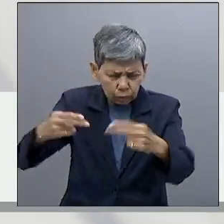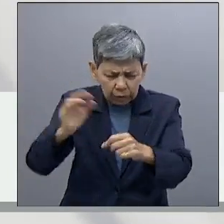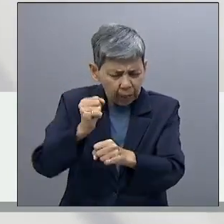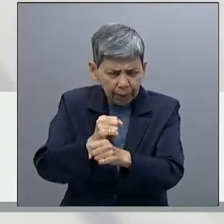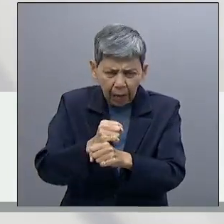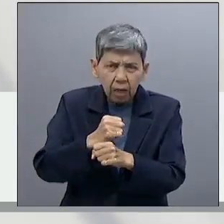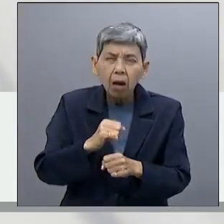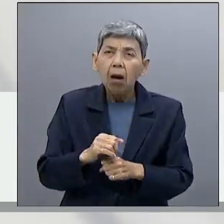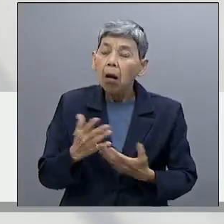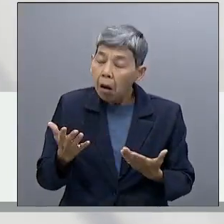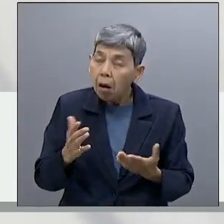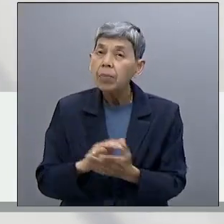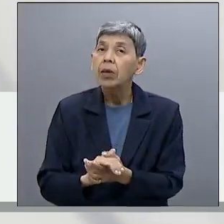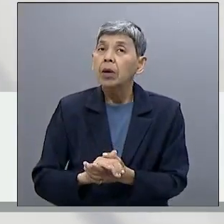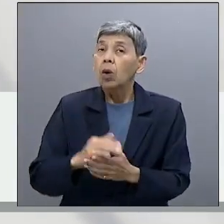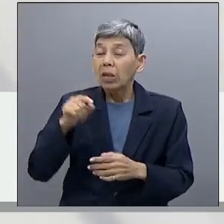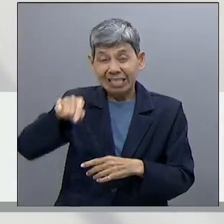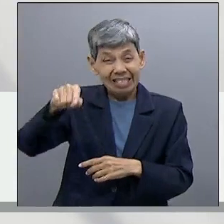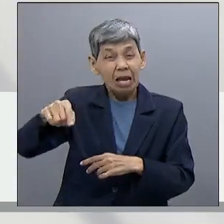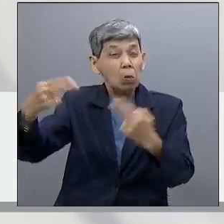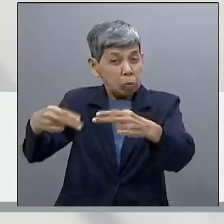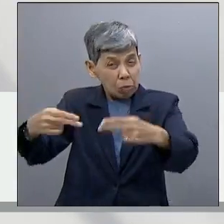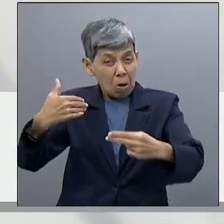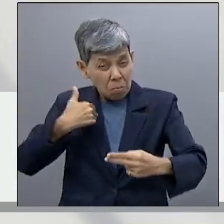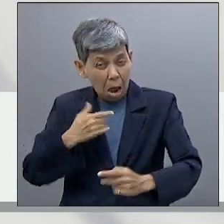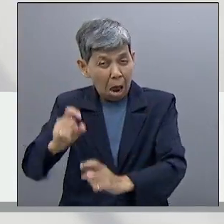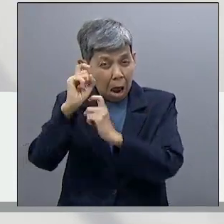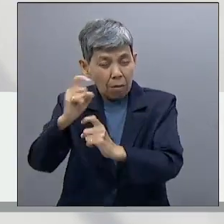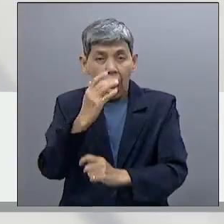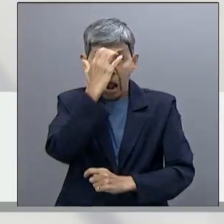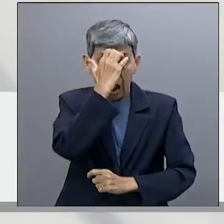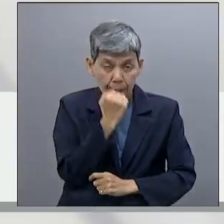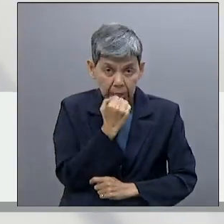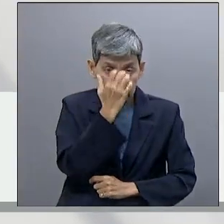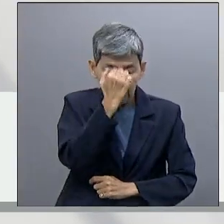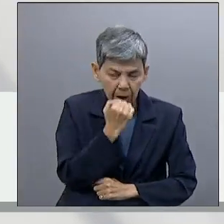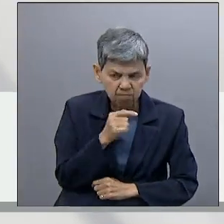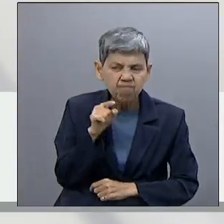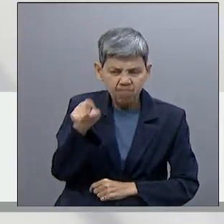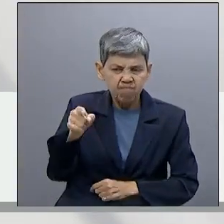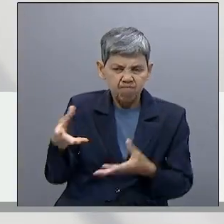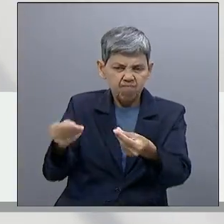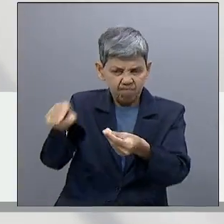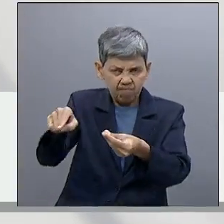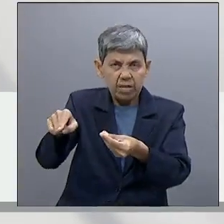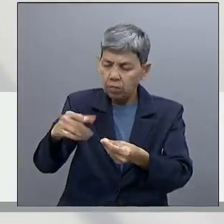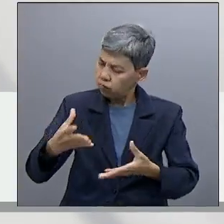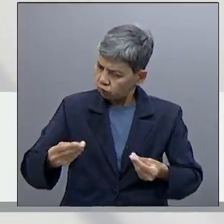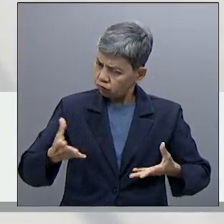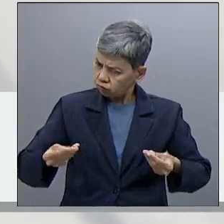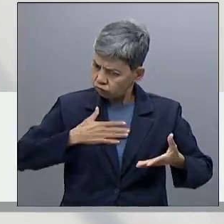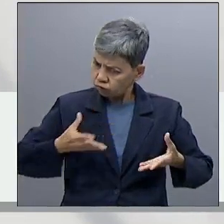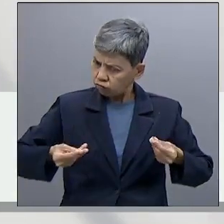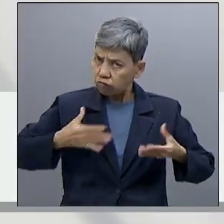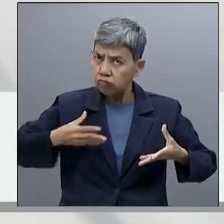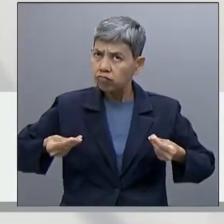นั่นก็คือหมายความว่าพื้นที่ที่ฮามาสเขายืนยันว่าเป็นของเขาตาม